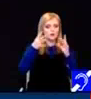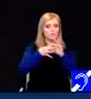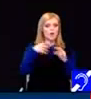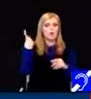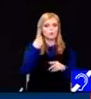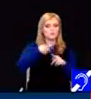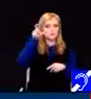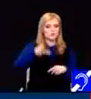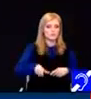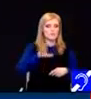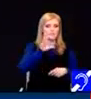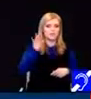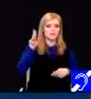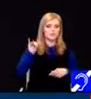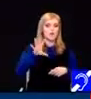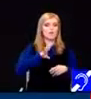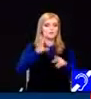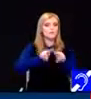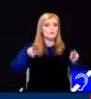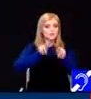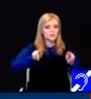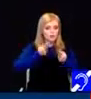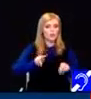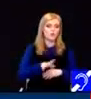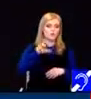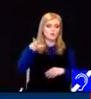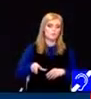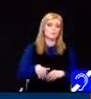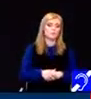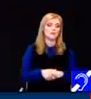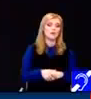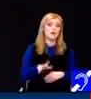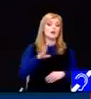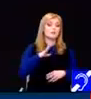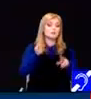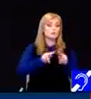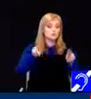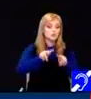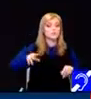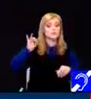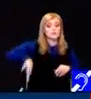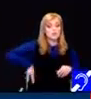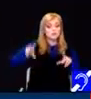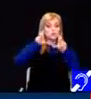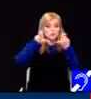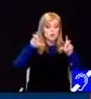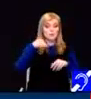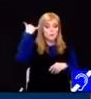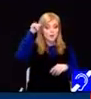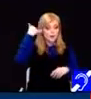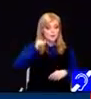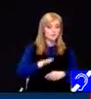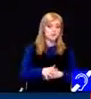ei este și Vasile Țanțu, un pedagog prin vocație și un promotor înflăcărat al românismului. Pe când era profesor și director la o școală din județul Bălți,